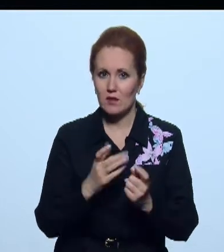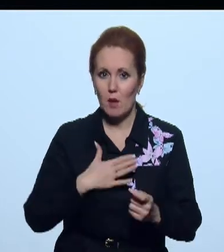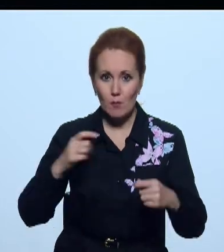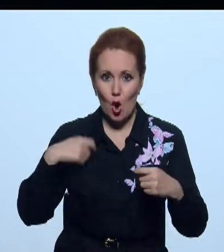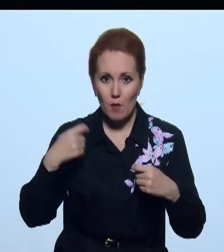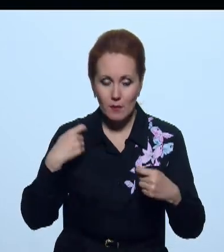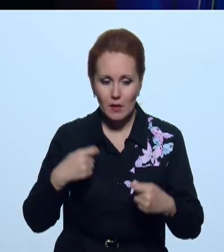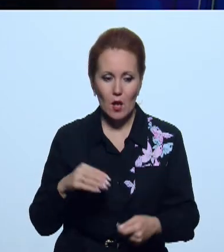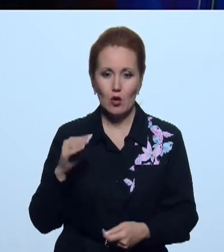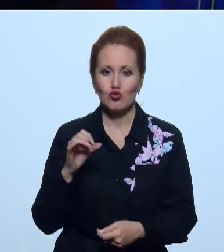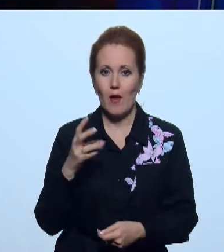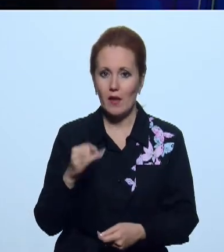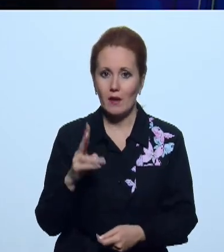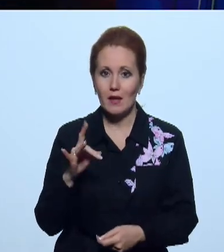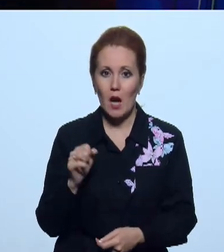оператором Женей Крапивкиным.